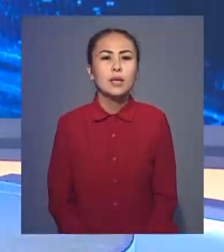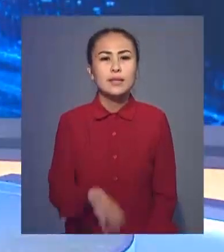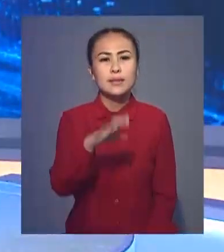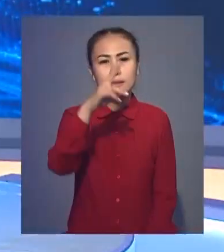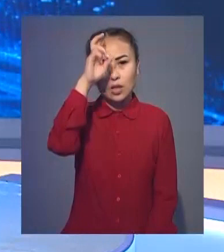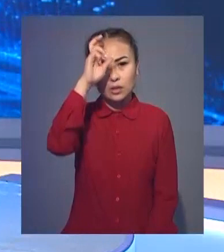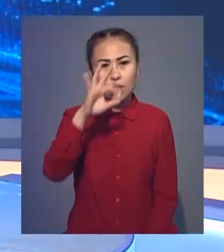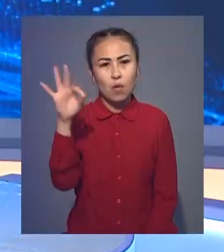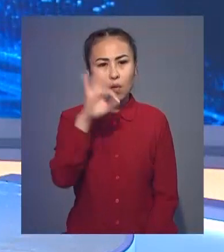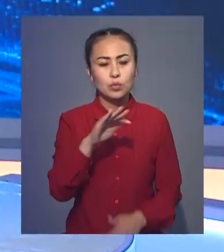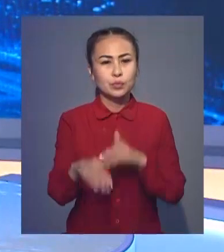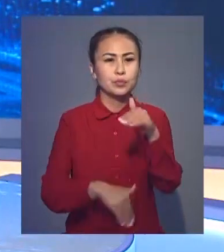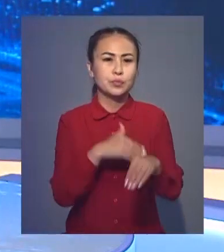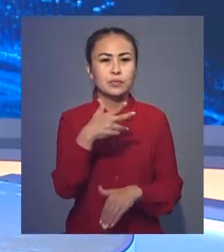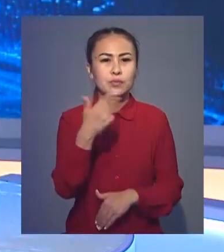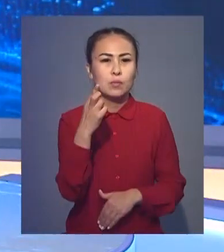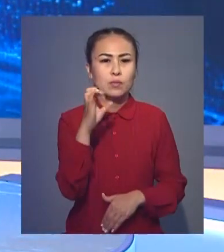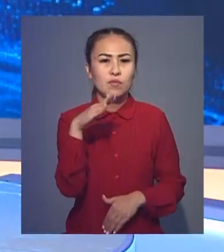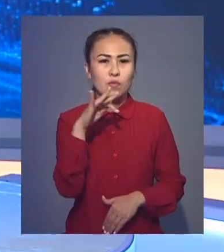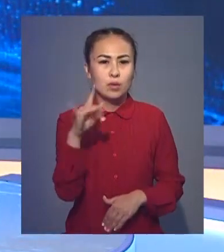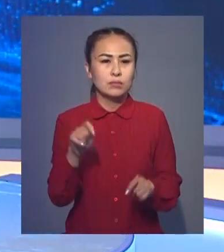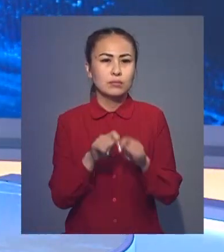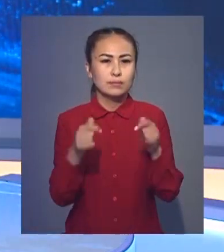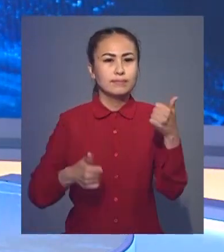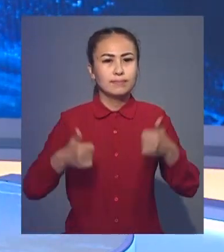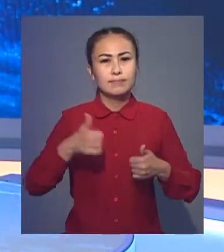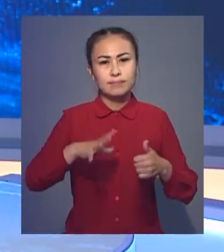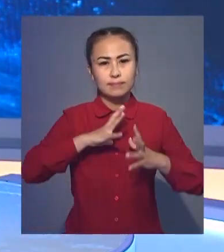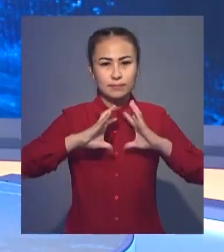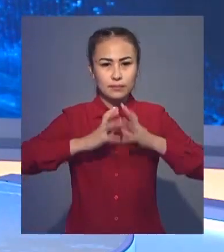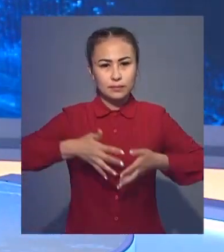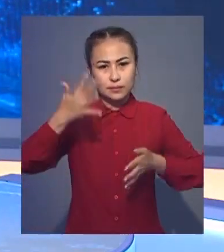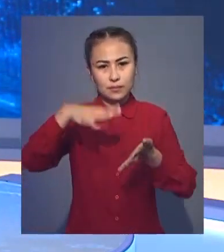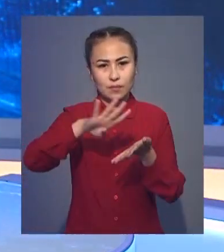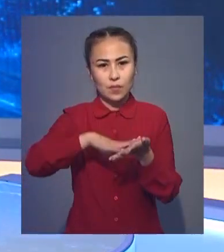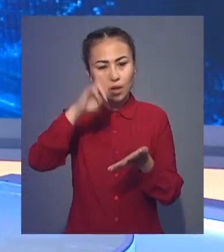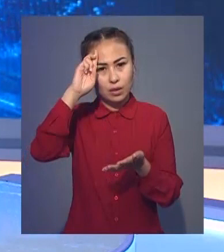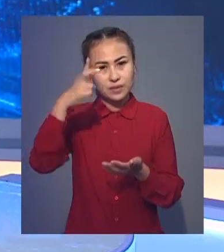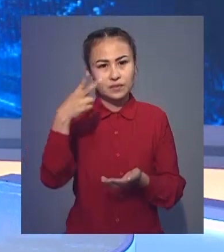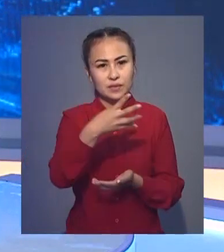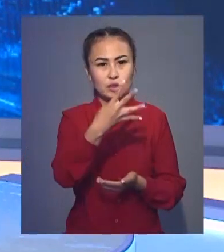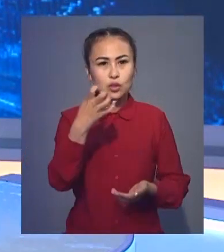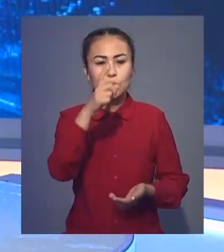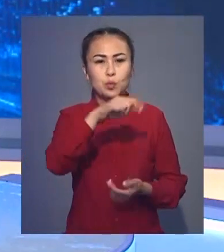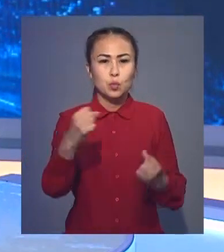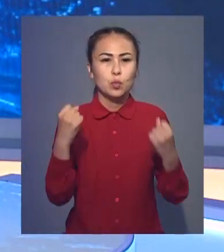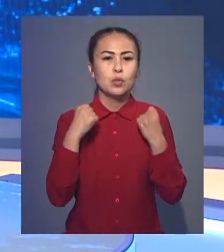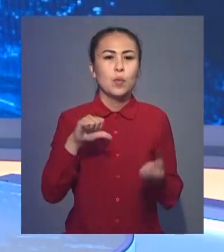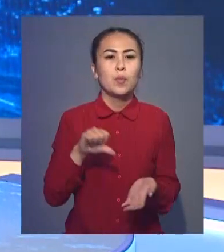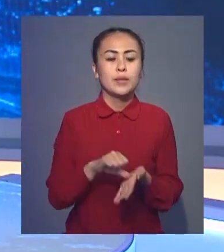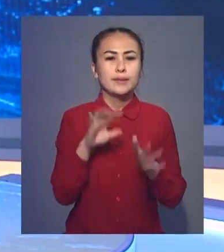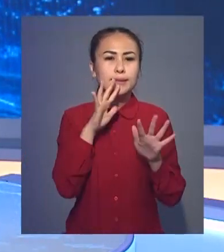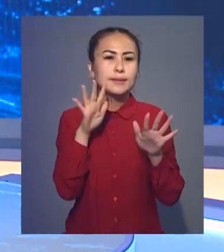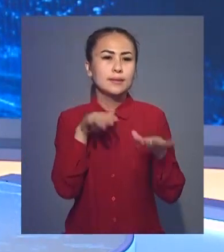Ыстамбұлда жүзу бойынша 31-ші Босфор құрлықаралық жарысы өтті. Оған әлемнің 59 мемлекетінен 2400-ден астам спортшы